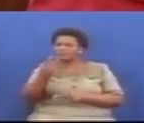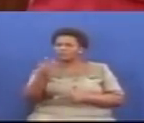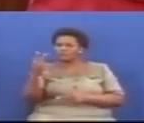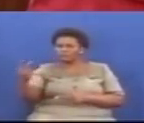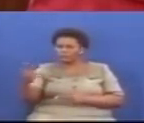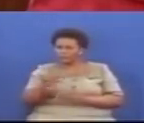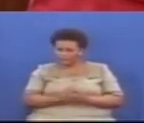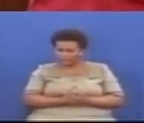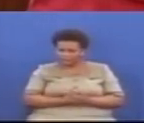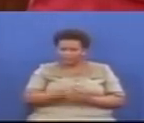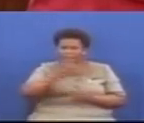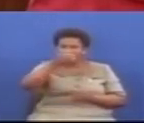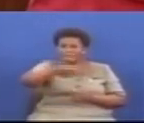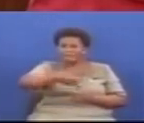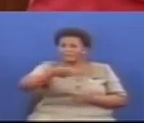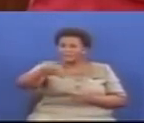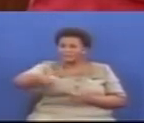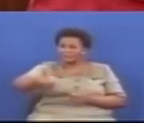na lina vijiji